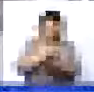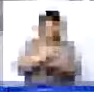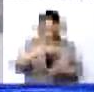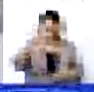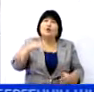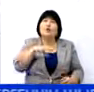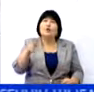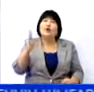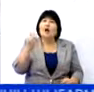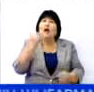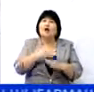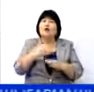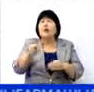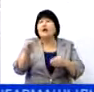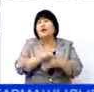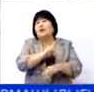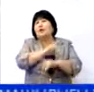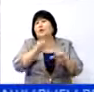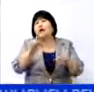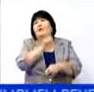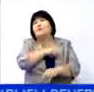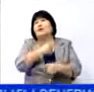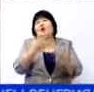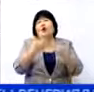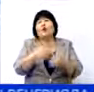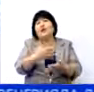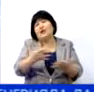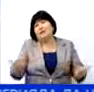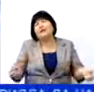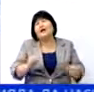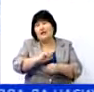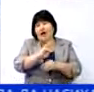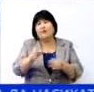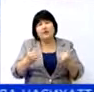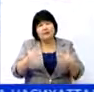миллион теңге қаржы бөліп, емдеу мекемелерін медициналық құрал-жабдықтармен қамтамасыз еткен еді.